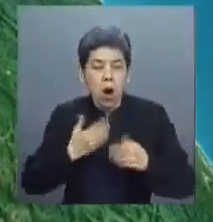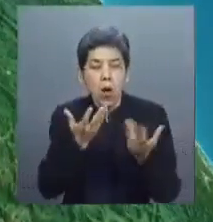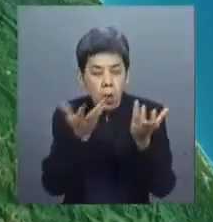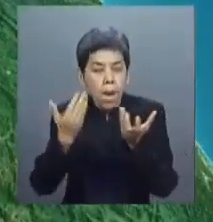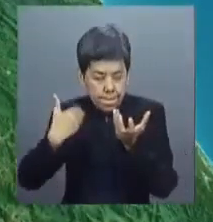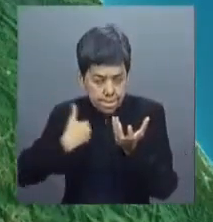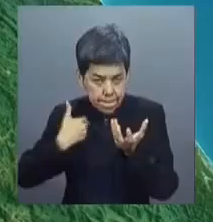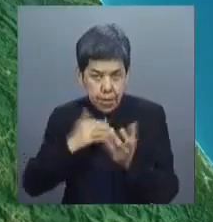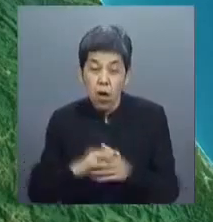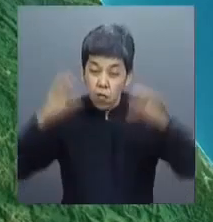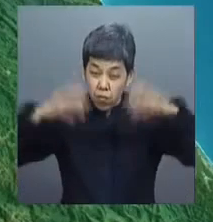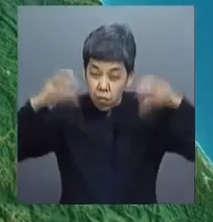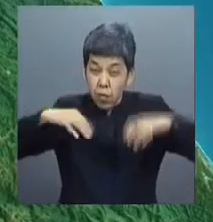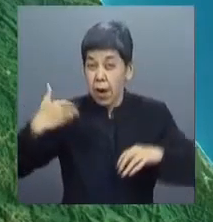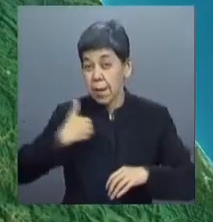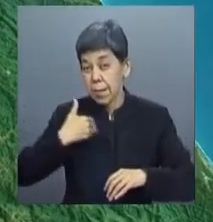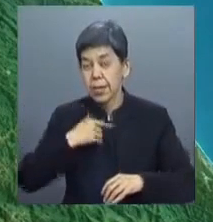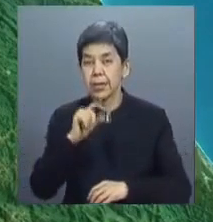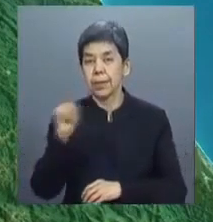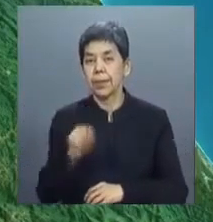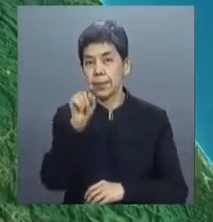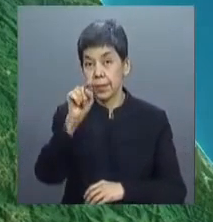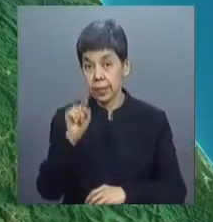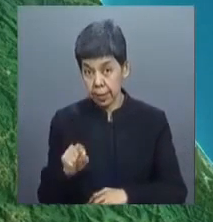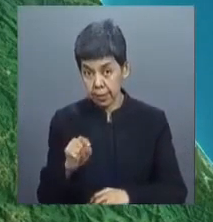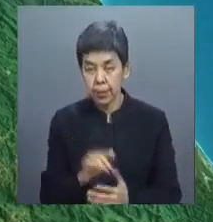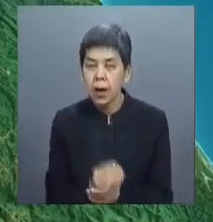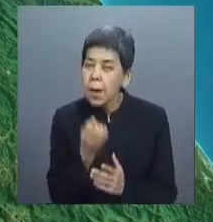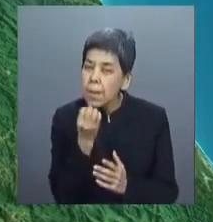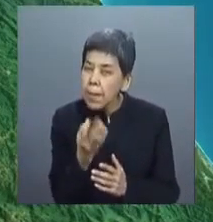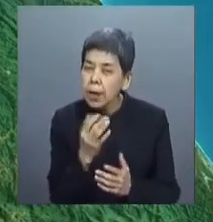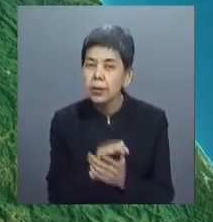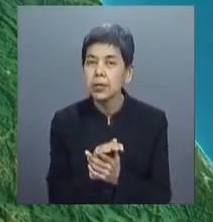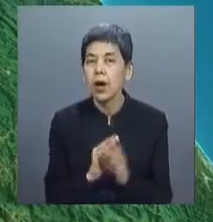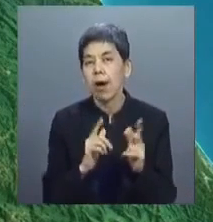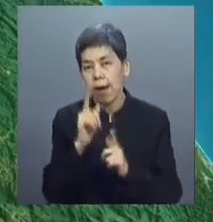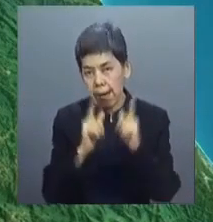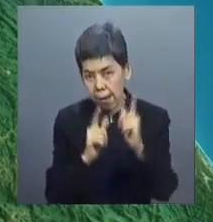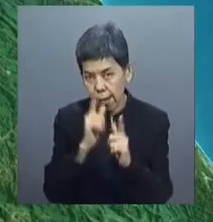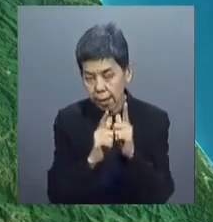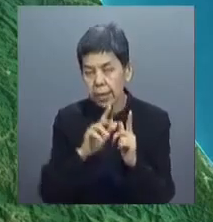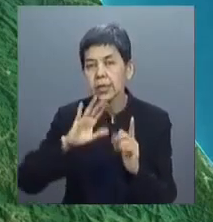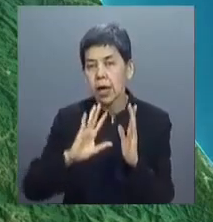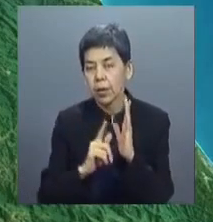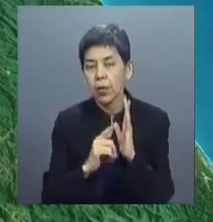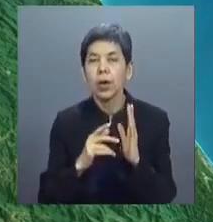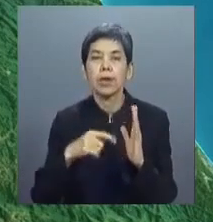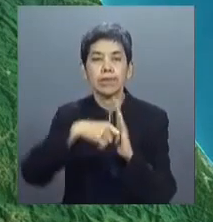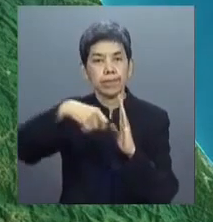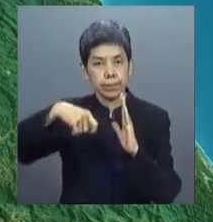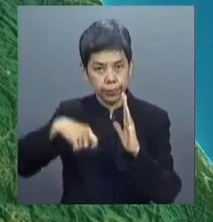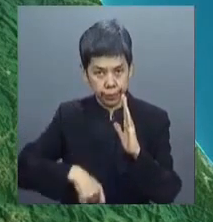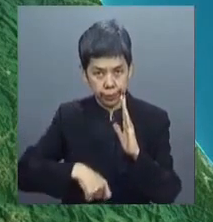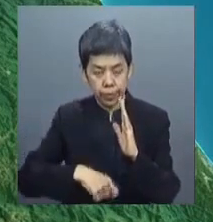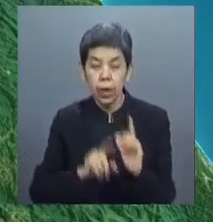นมากโดยมีฝนฟ้าคะนองเป็นแห่งๆ 20% ของพื้นที่ส่วนมากที่บริเวณจังหวัดเลยชัยภูมินครราชสีมา